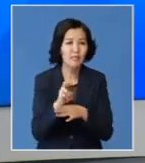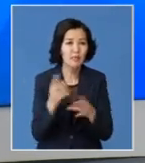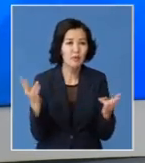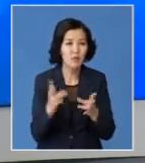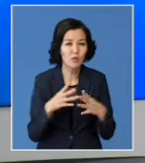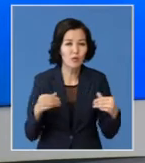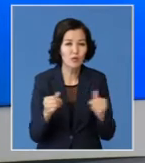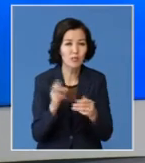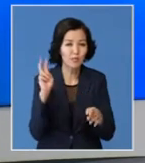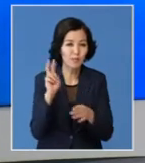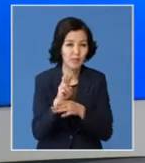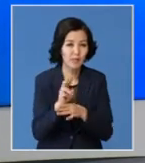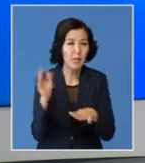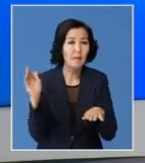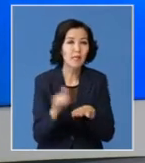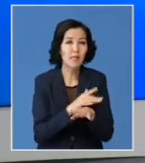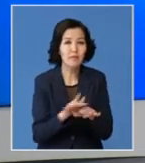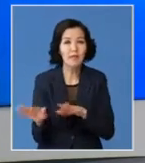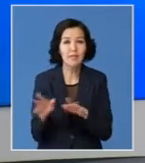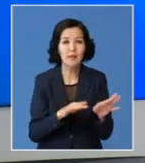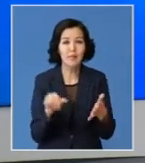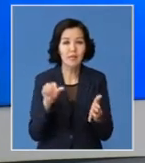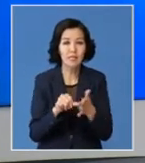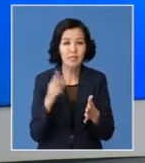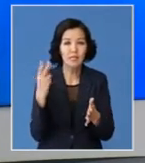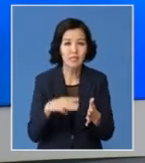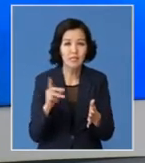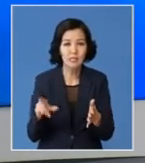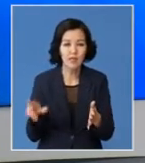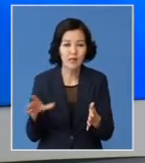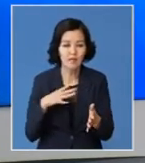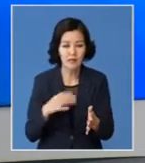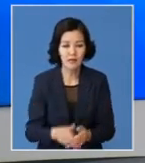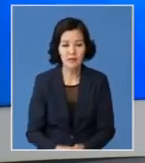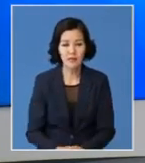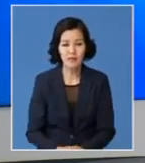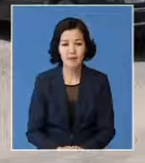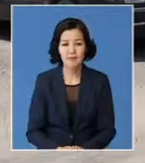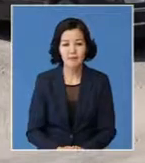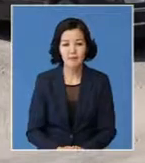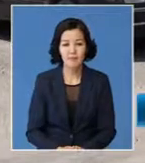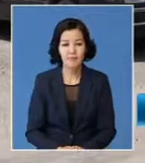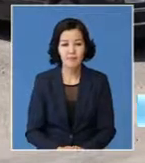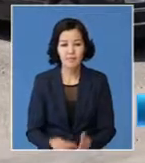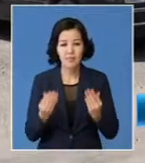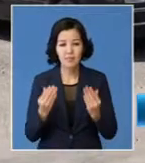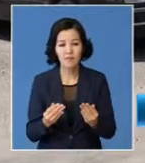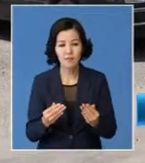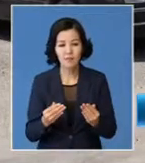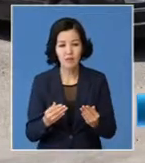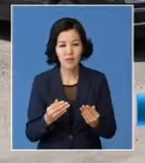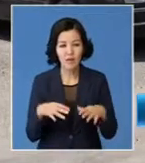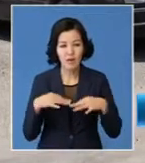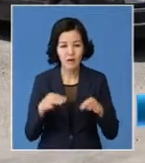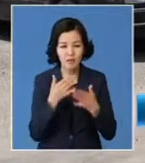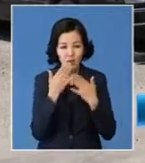нуждающихся семей. Всего в благотворительном мероприятии приняли участие около 30 человек. Сегодня эти автолюбители